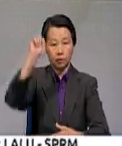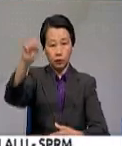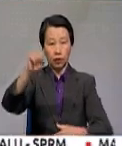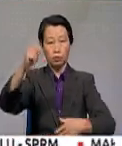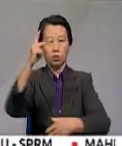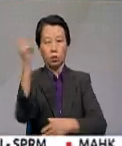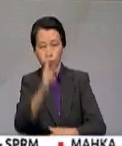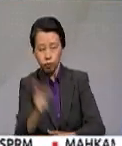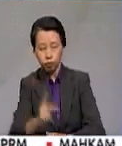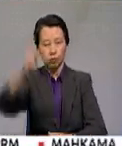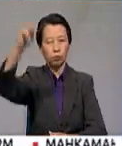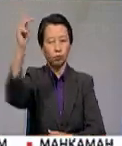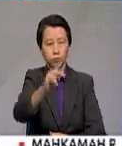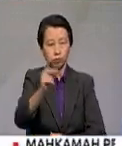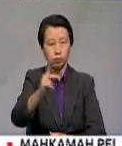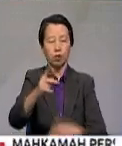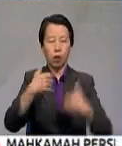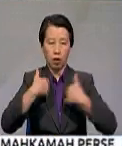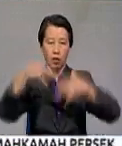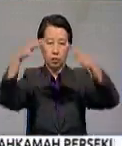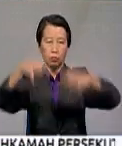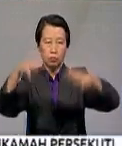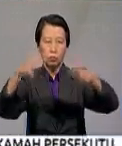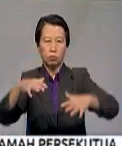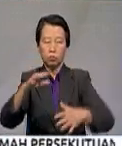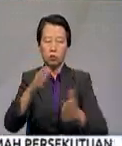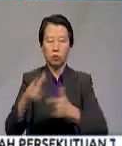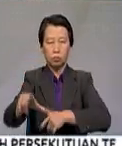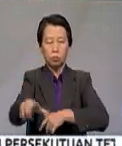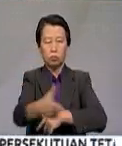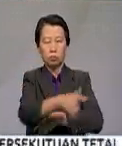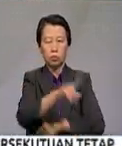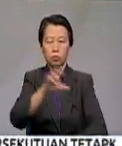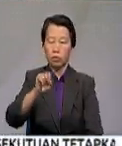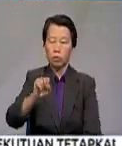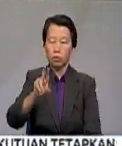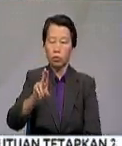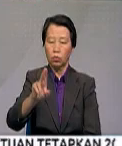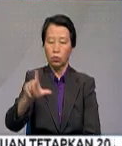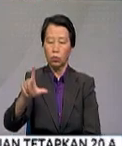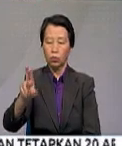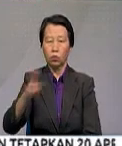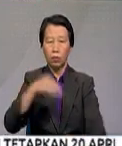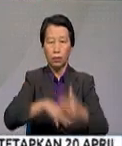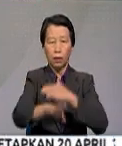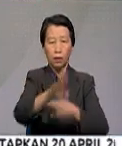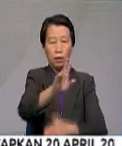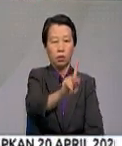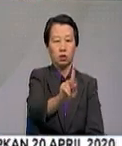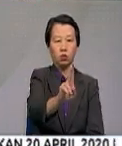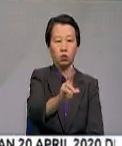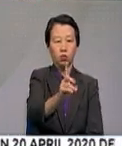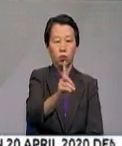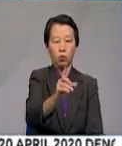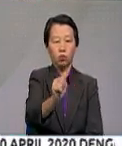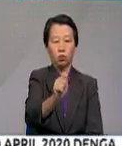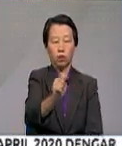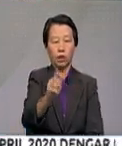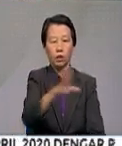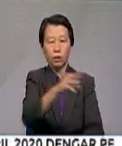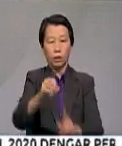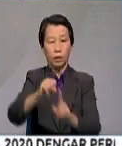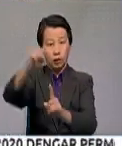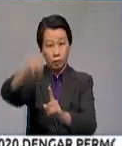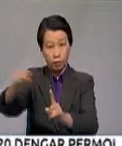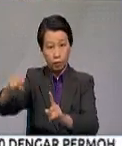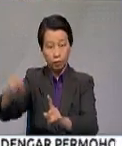petir masih lagi berlegar di kawasan perairan Sulu dan telah pun memasuki di bahagian Kudat dan Sandakan, dan keadaan cuaca